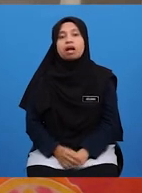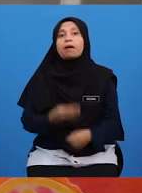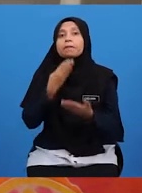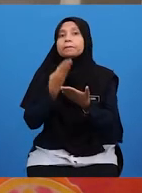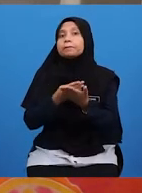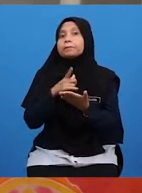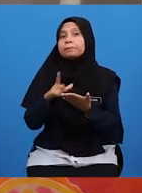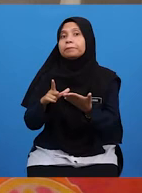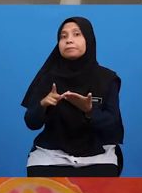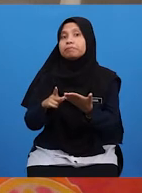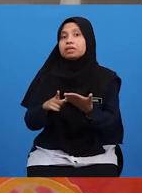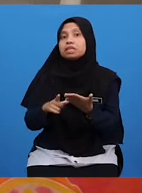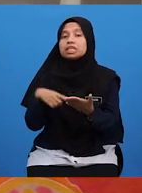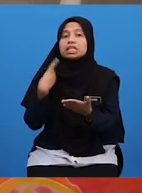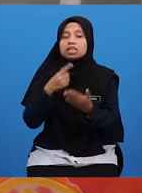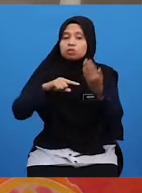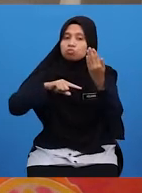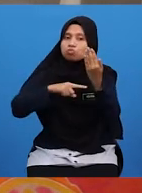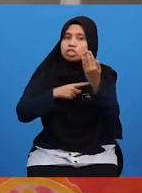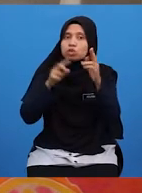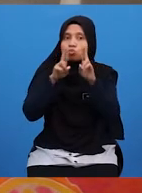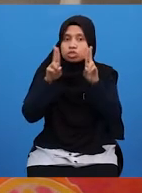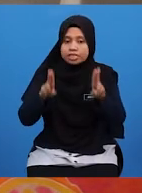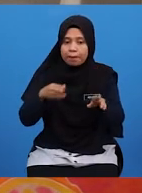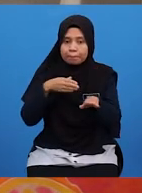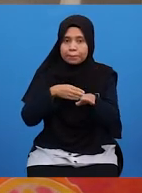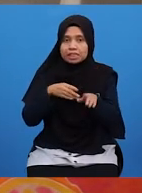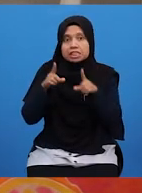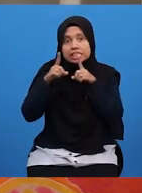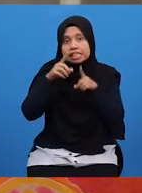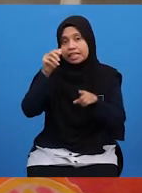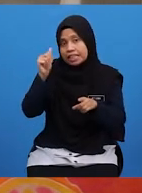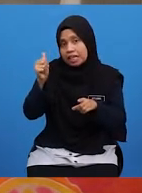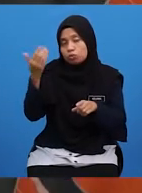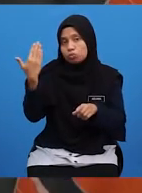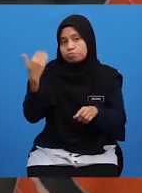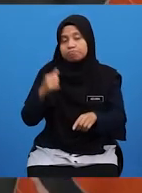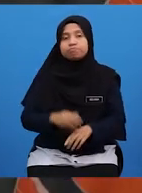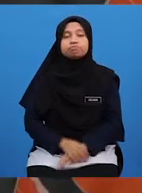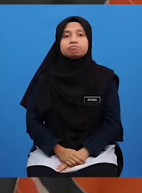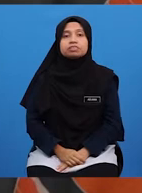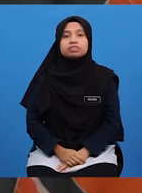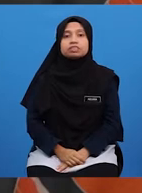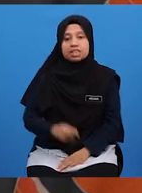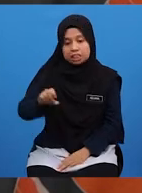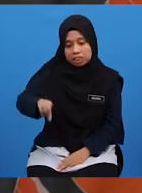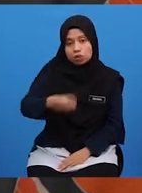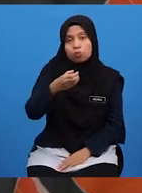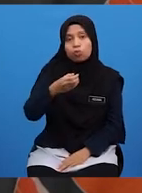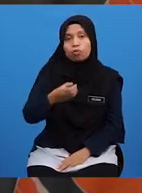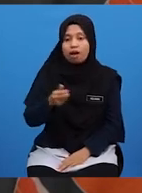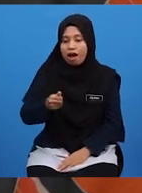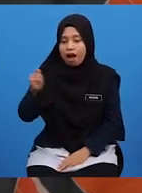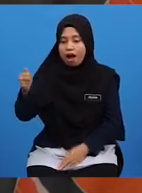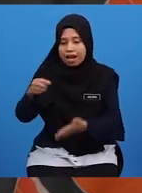Baiklah, sekarang kita mulakan ujian pada lilin A terlebih dahulu. Cedok alat canting ke